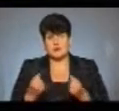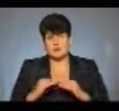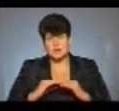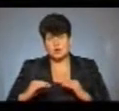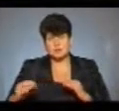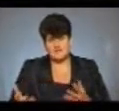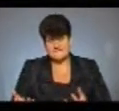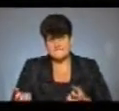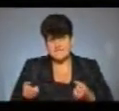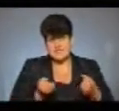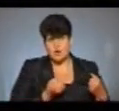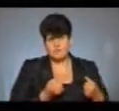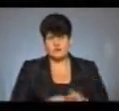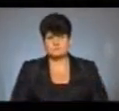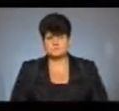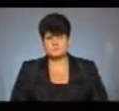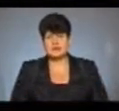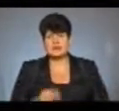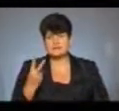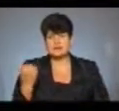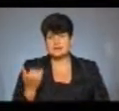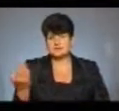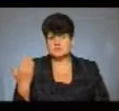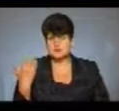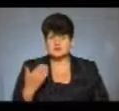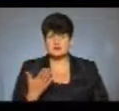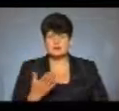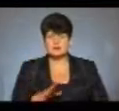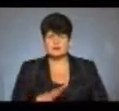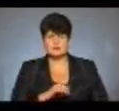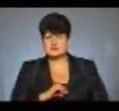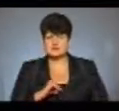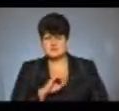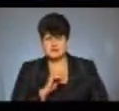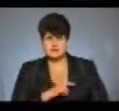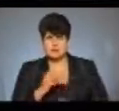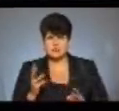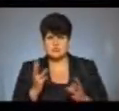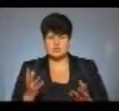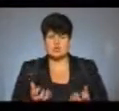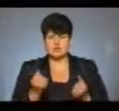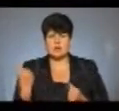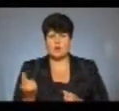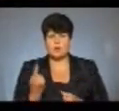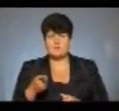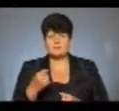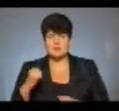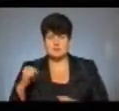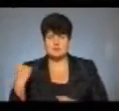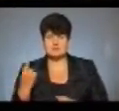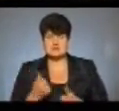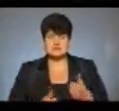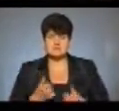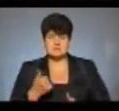його витягували. Два тижні тому Святослав Зведенюк став найсильнішим пожежним рятувальником області. Він переміг на